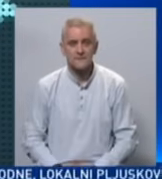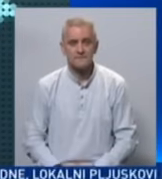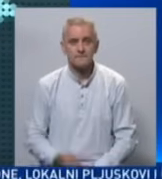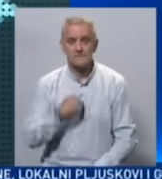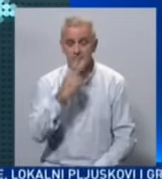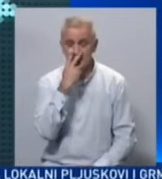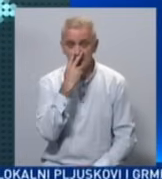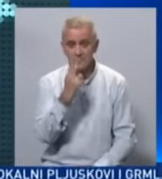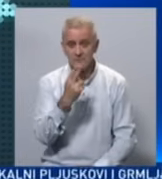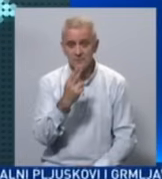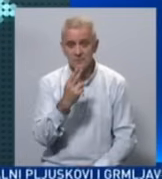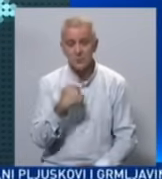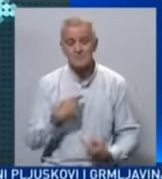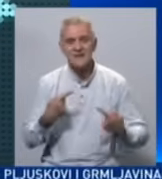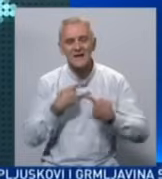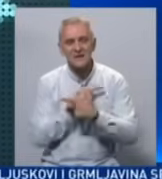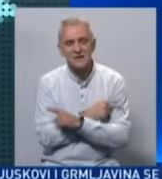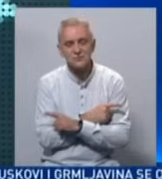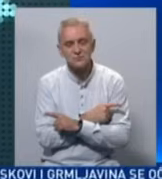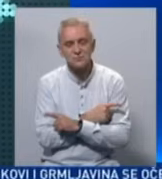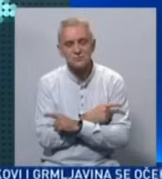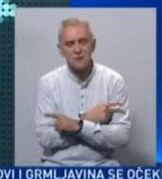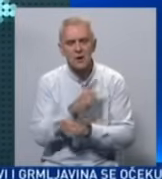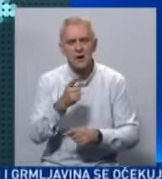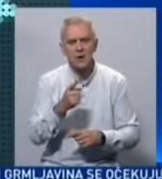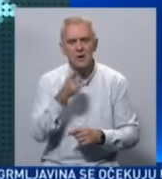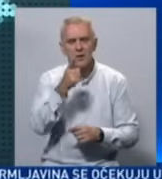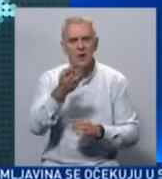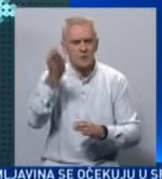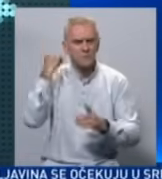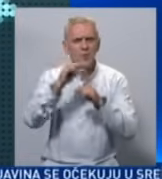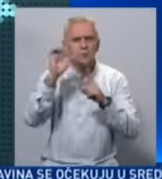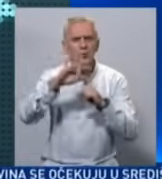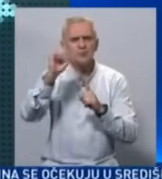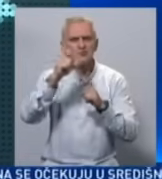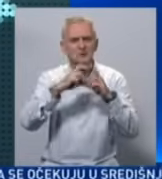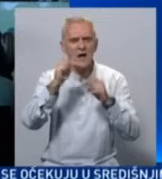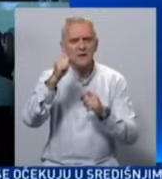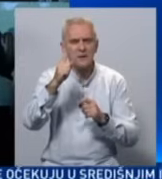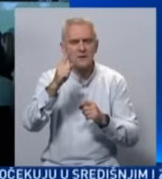vidimo da, nažalost, lekcije iz Potočara